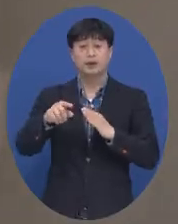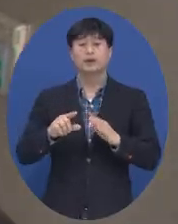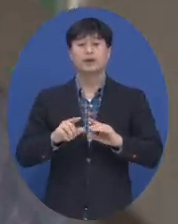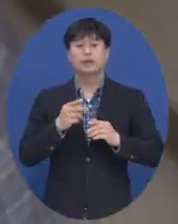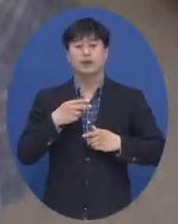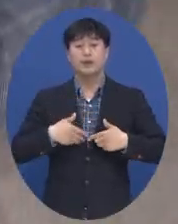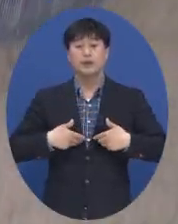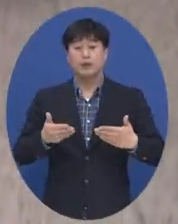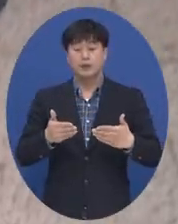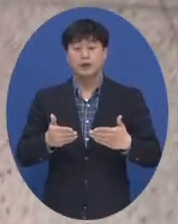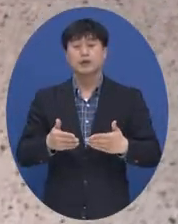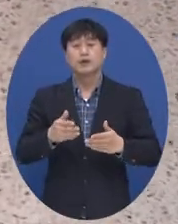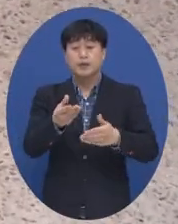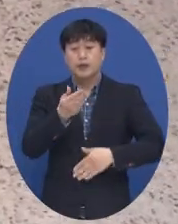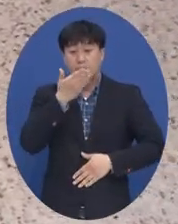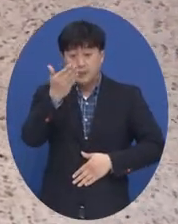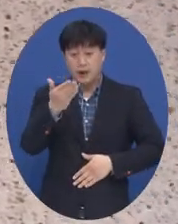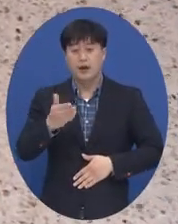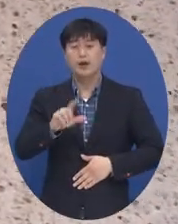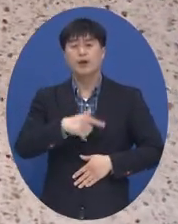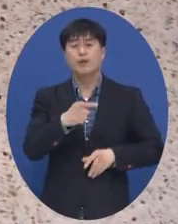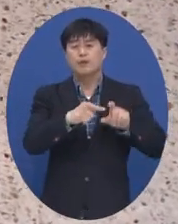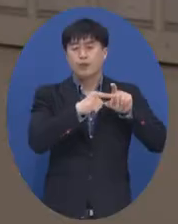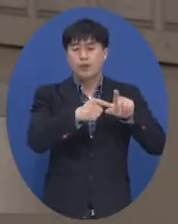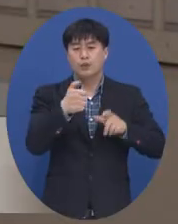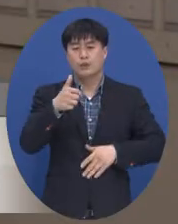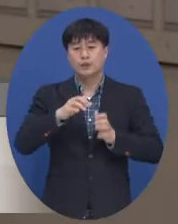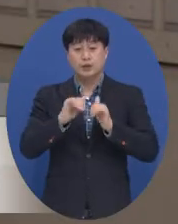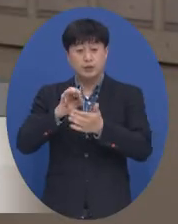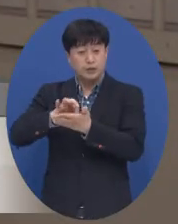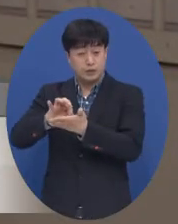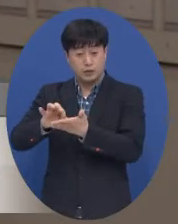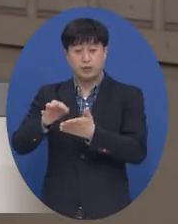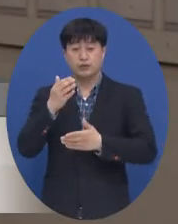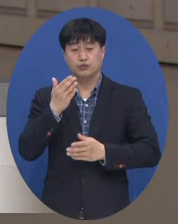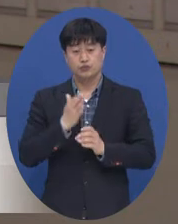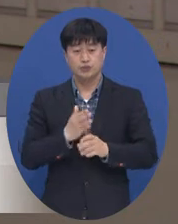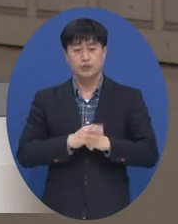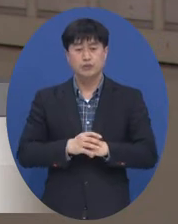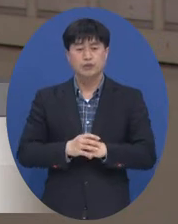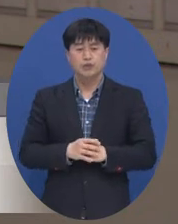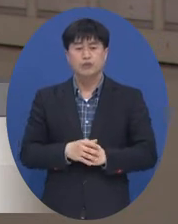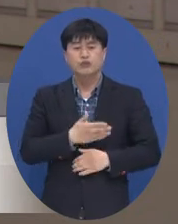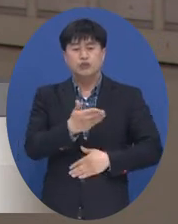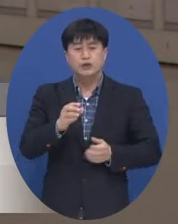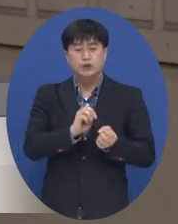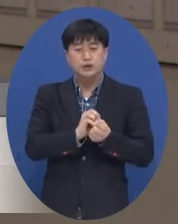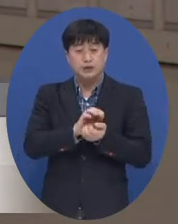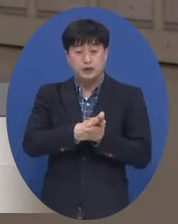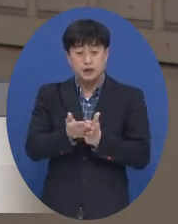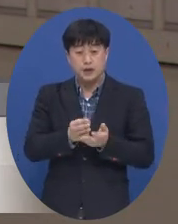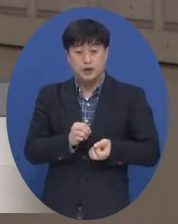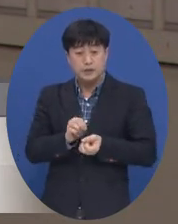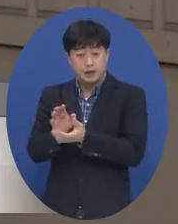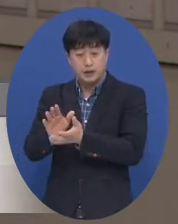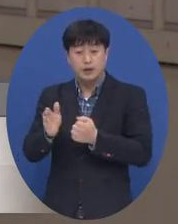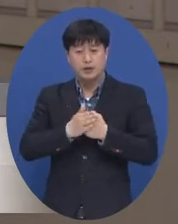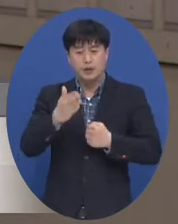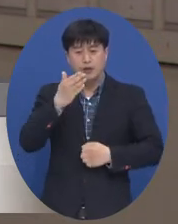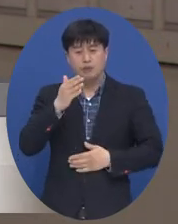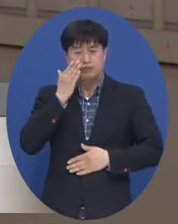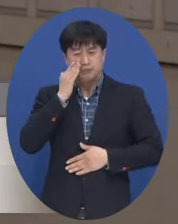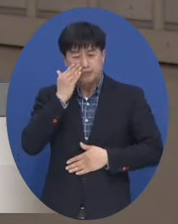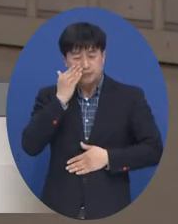덕에 하루 평균 50여 명 이용하고 있습니다 허위가 책을 갖다 대게 으로서 무료 왕을 조금 해결할 수 있지 않을까